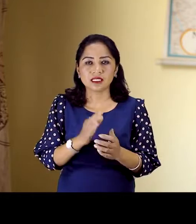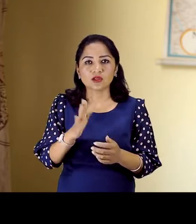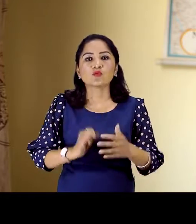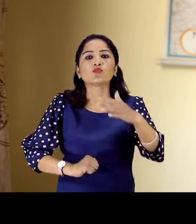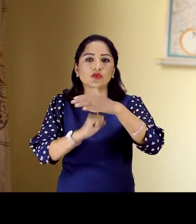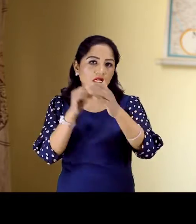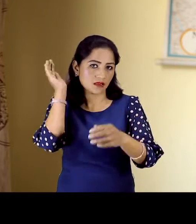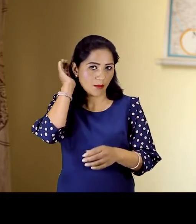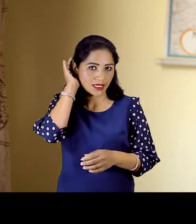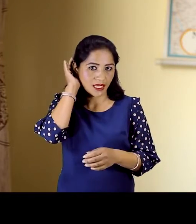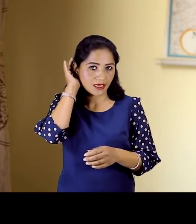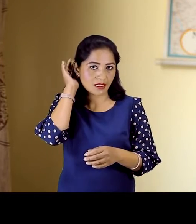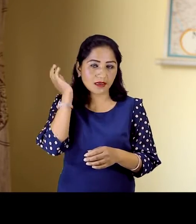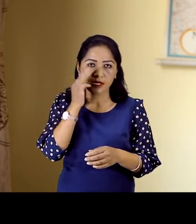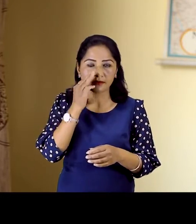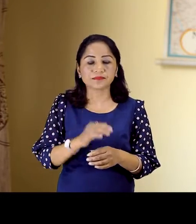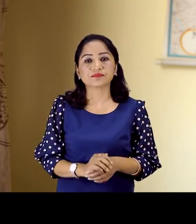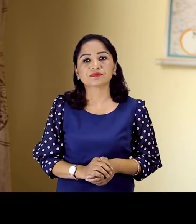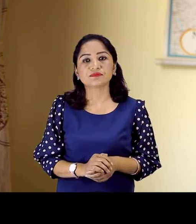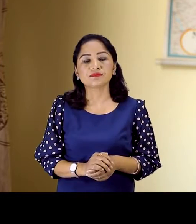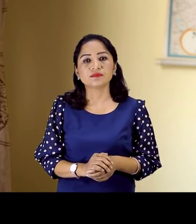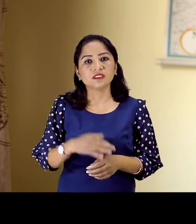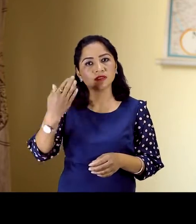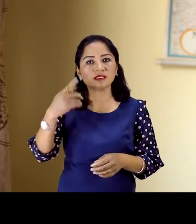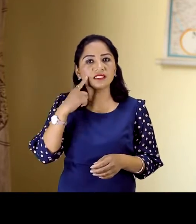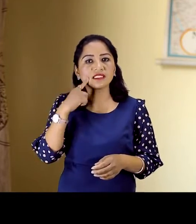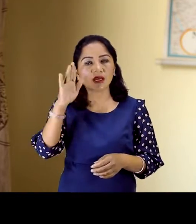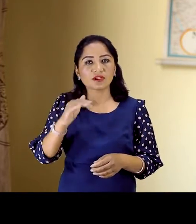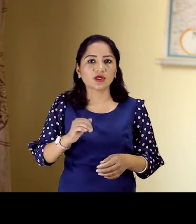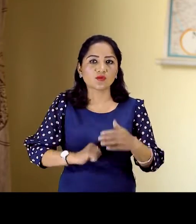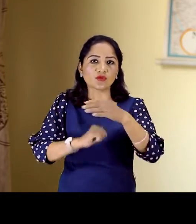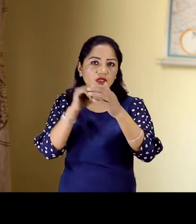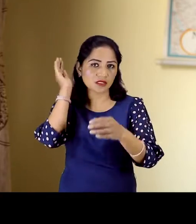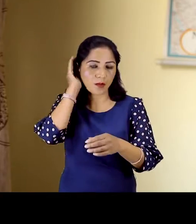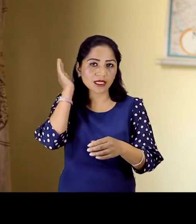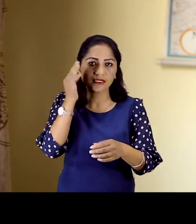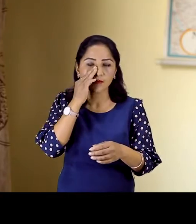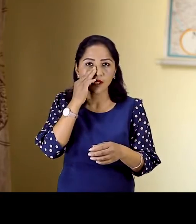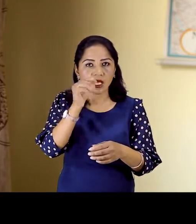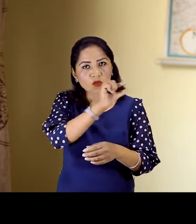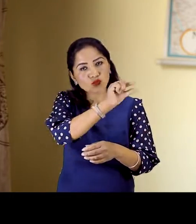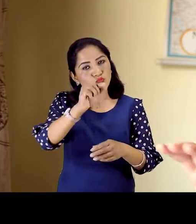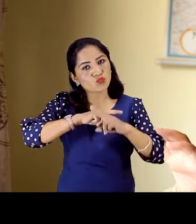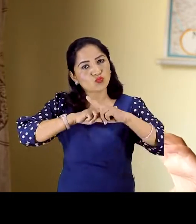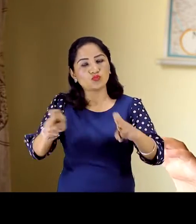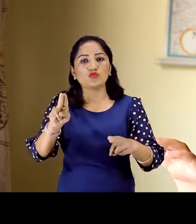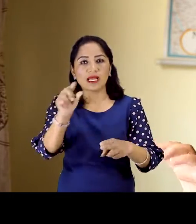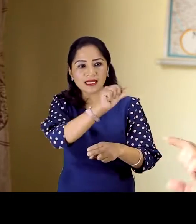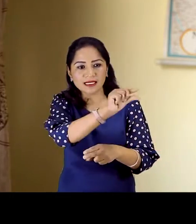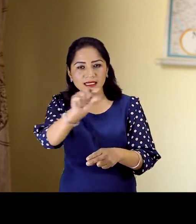प्राइम नूज मां फूल